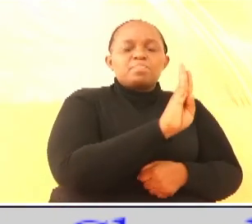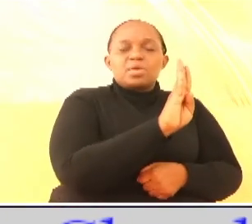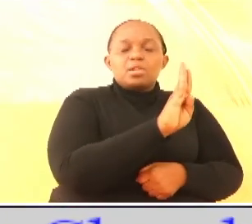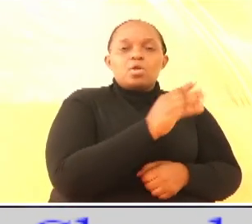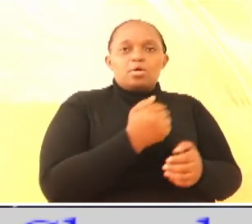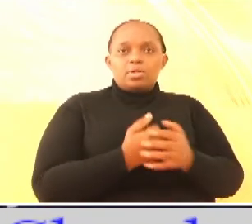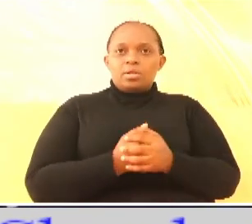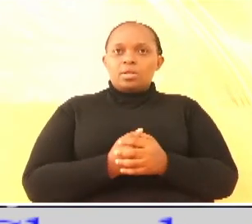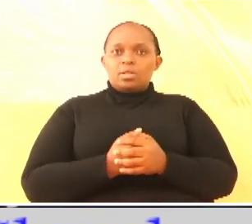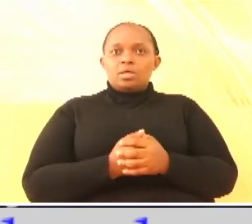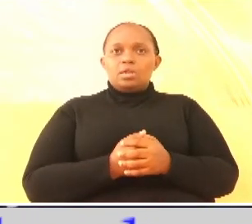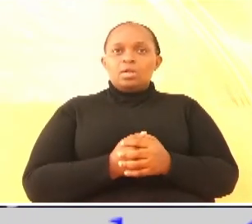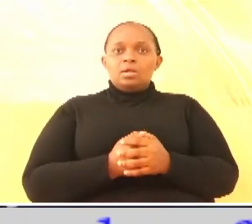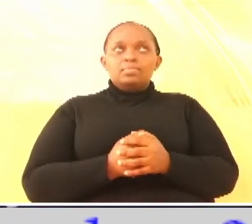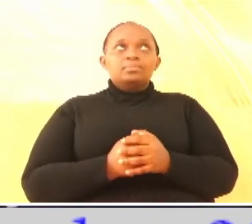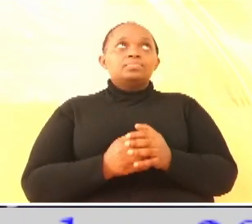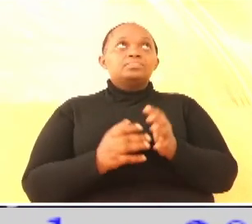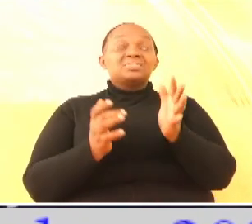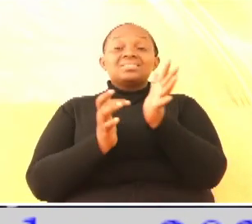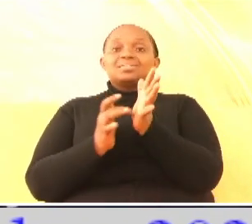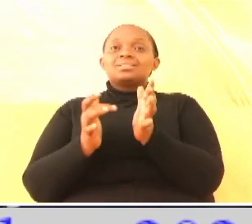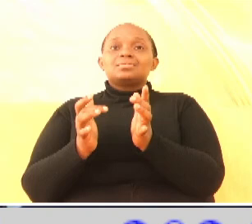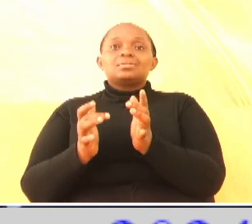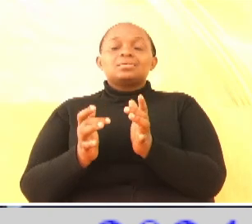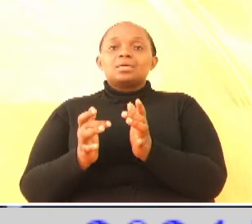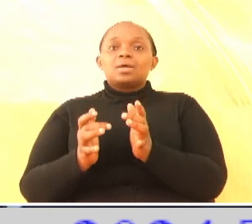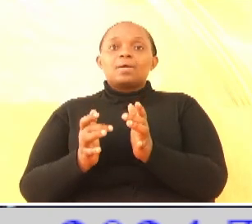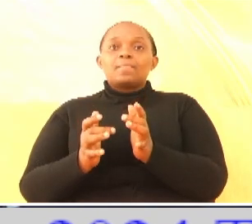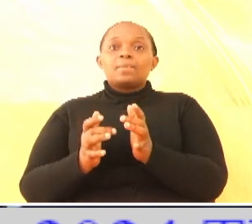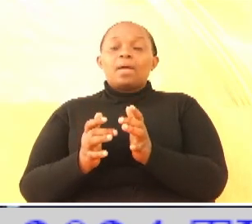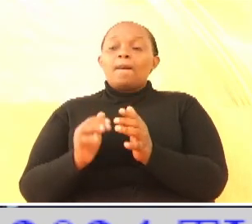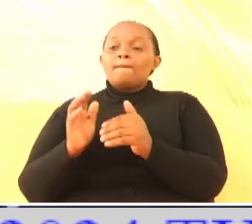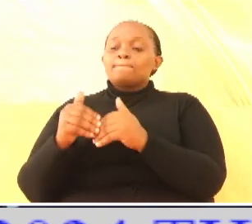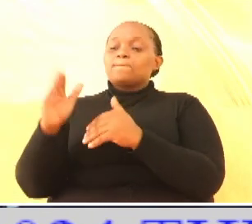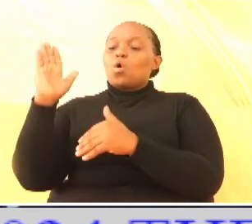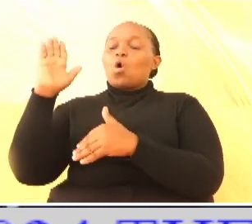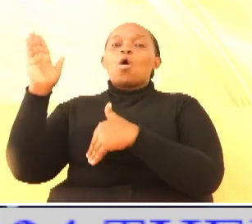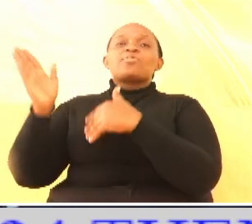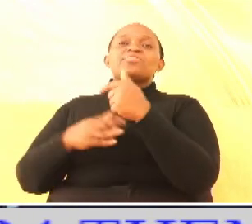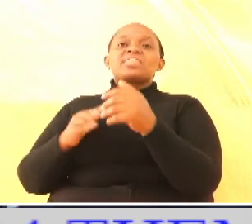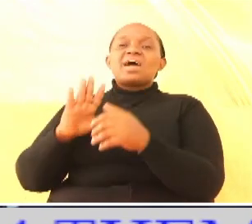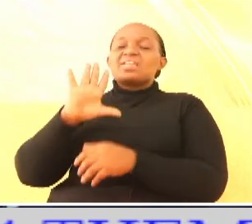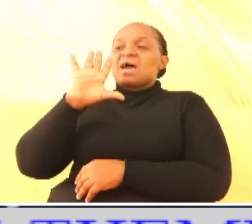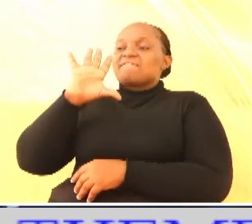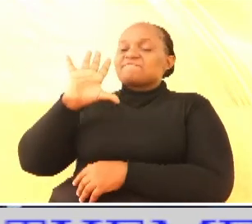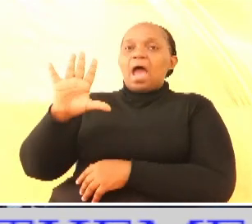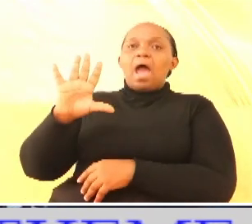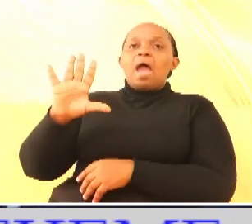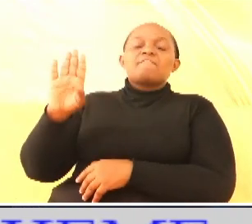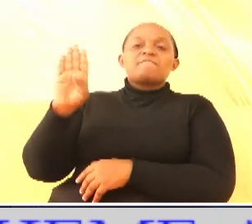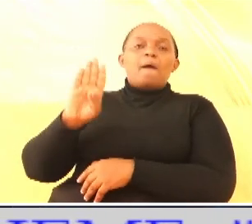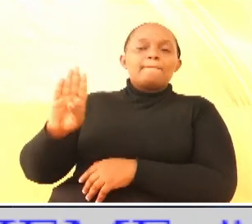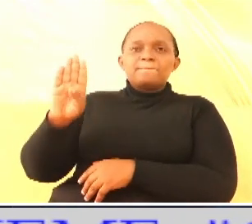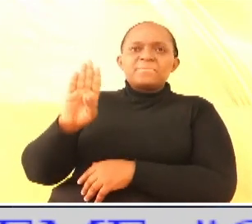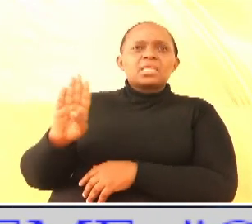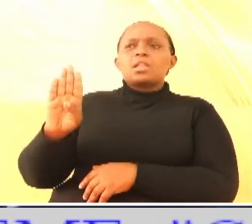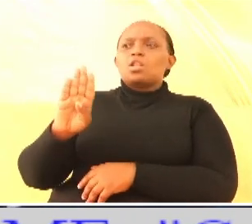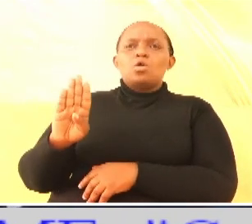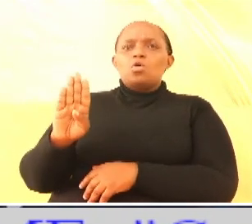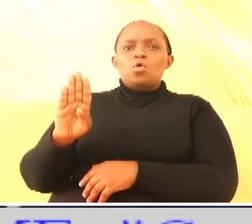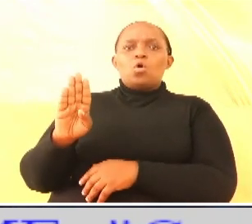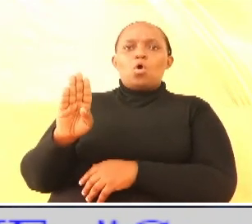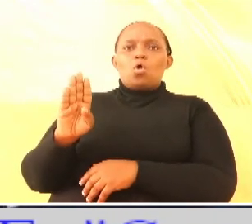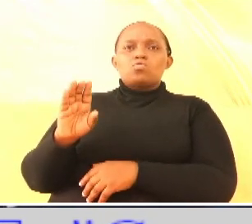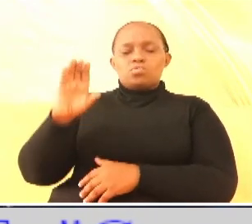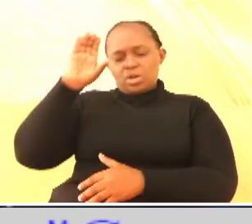ya bilioni 5. Hawajamwamini Yesu Kristo. Wanaamini dini zingine, mambo mengine. Na